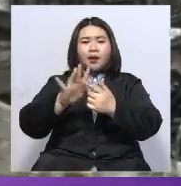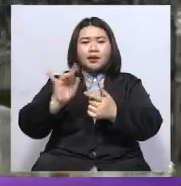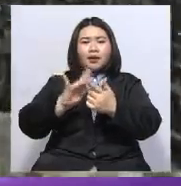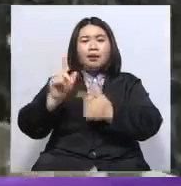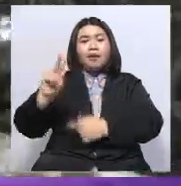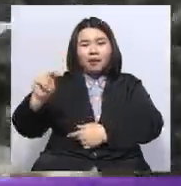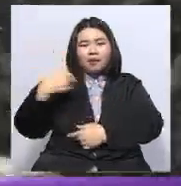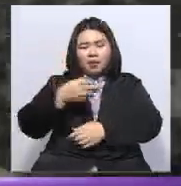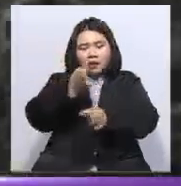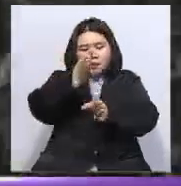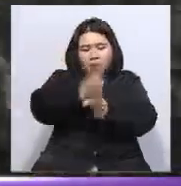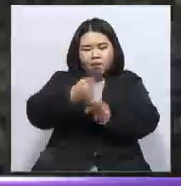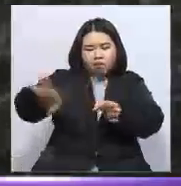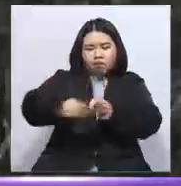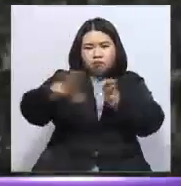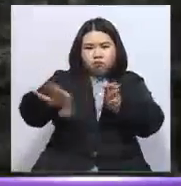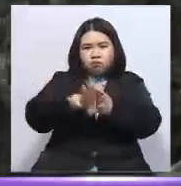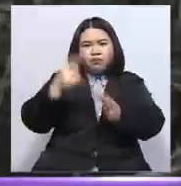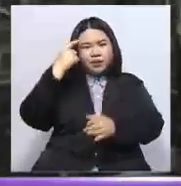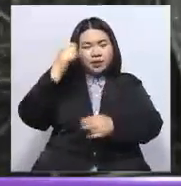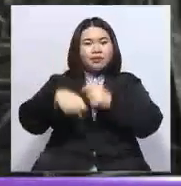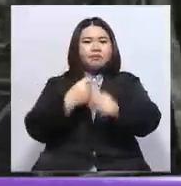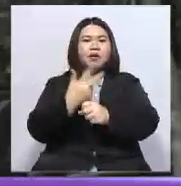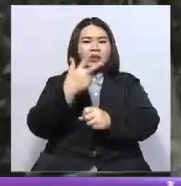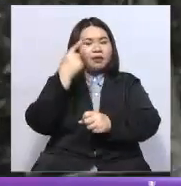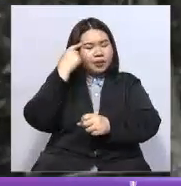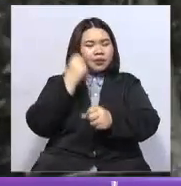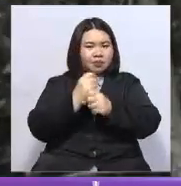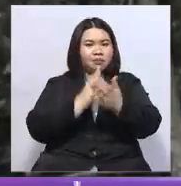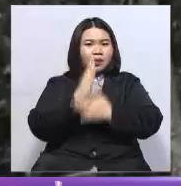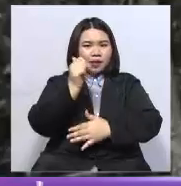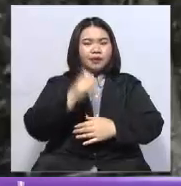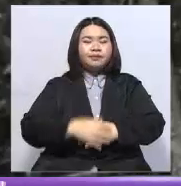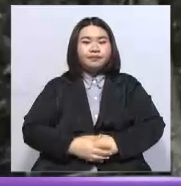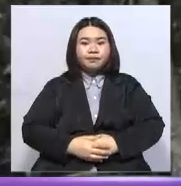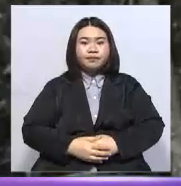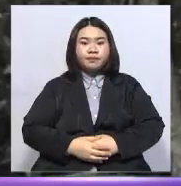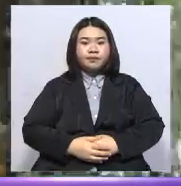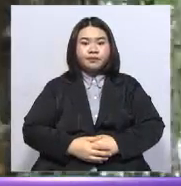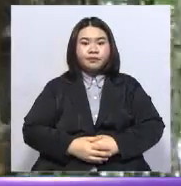อกชายฝั่งตั้งเป้านะคะว่า3ปีน่าจะเห็นผลเป็นรูปธรรมได้ค่ะ